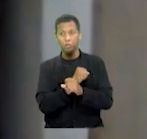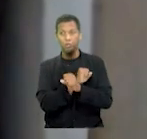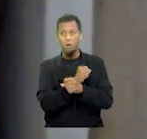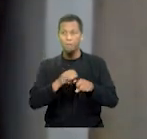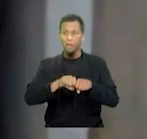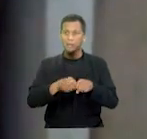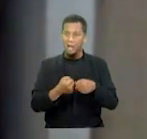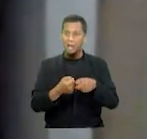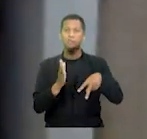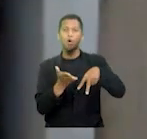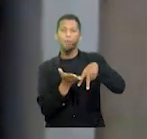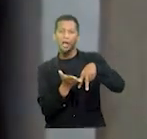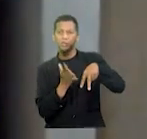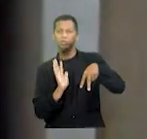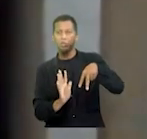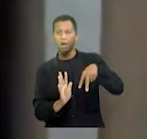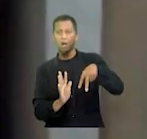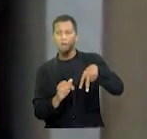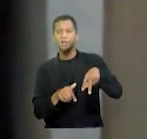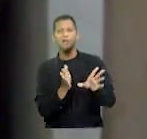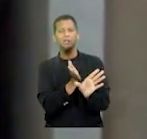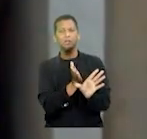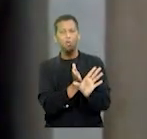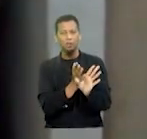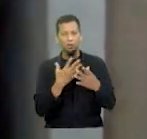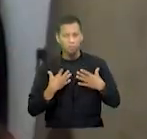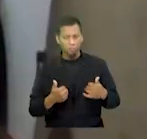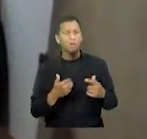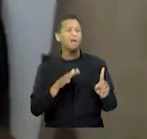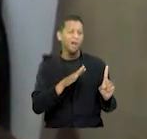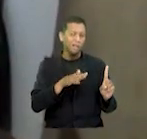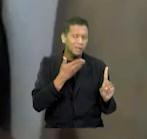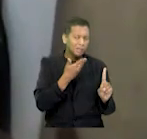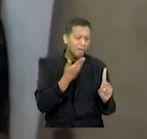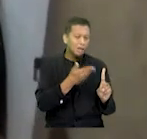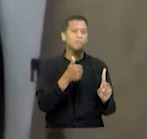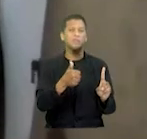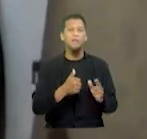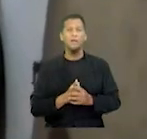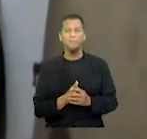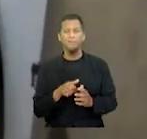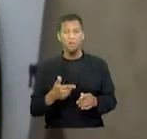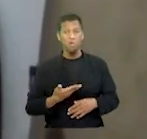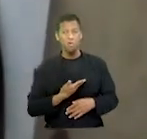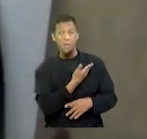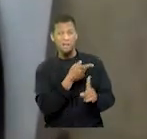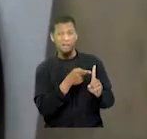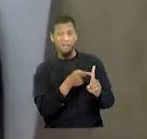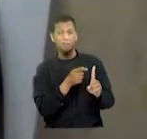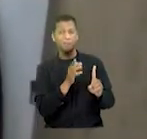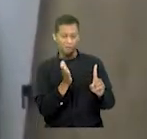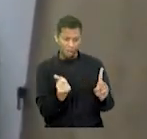kondisi psikologis korban kini mulai membaik dan bisa dimintai keterangan. Korban kini dalam pengasuhan ayah kandungnya.